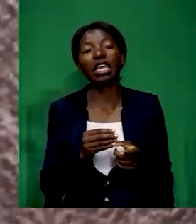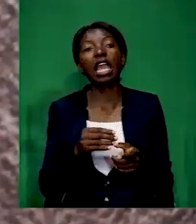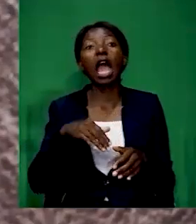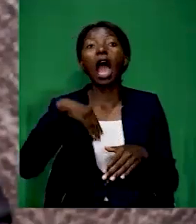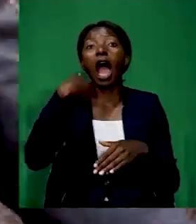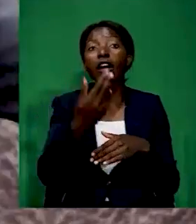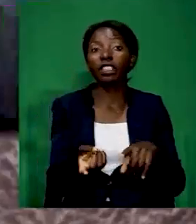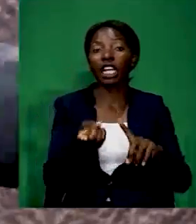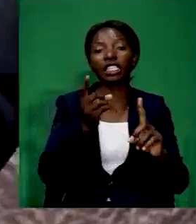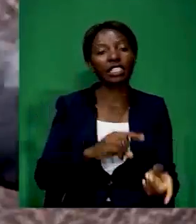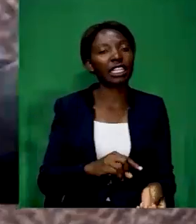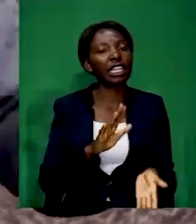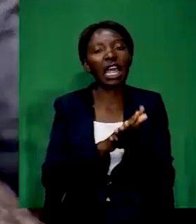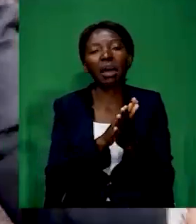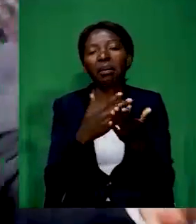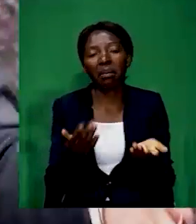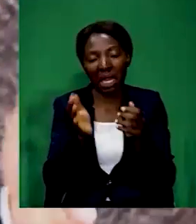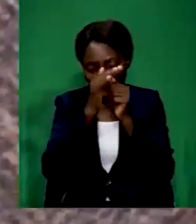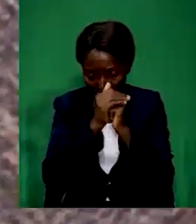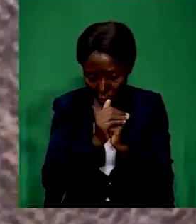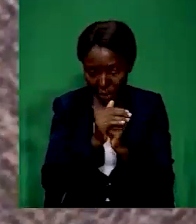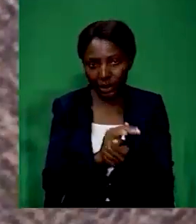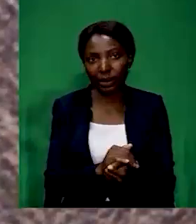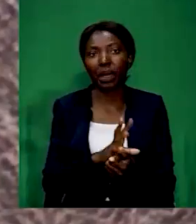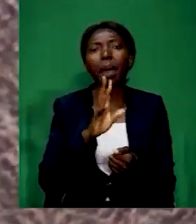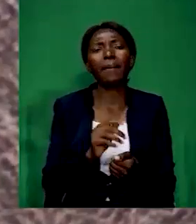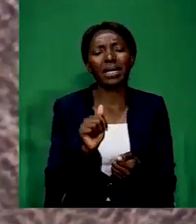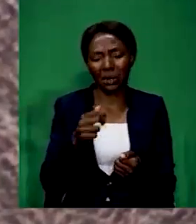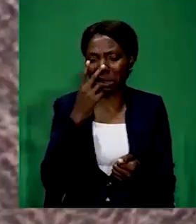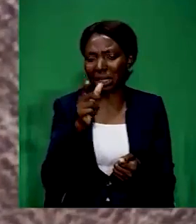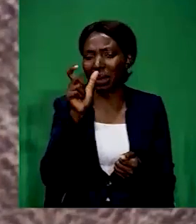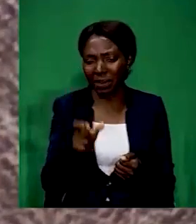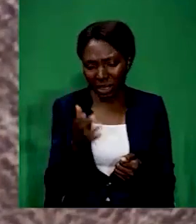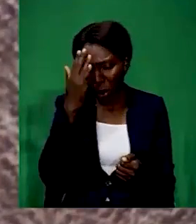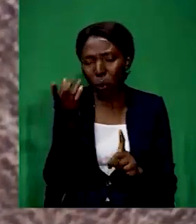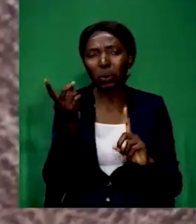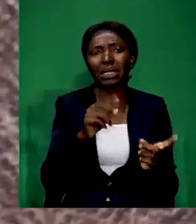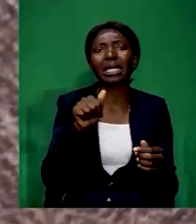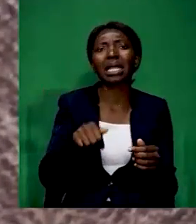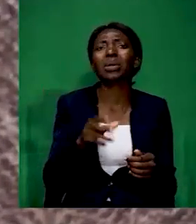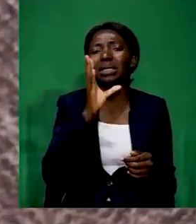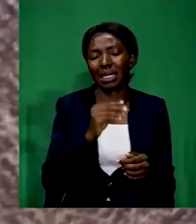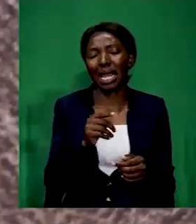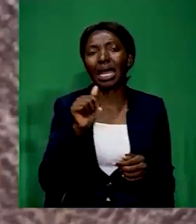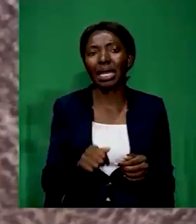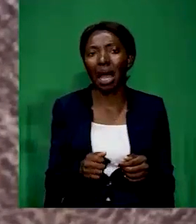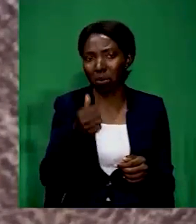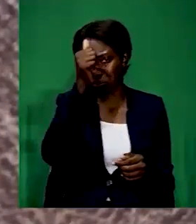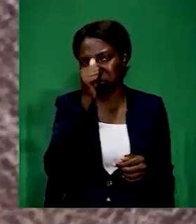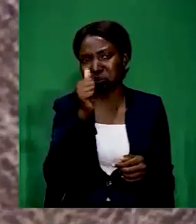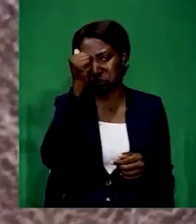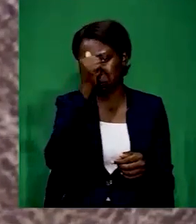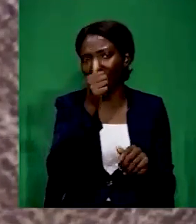wakiseri kweguva hakuna kuna anonamata asi unoona munhu wafa achinzi waiswa